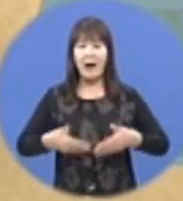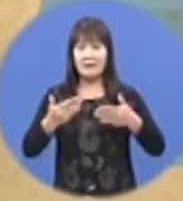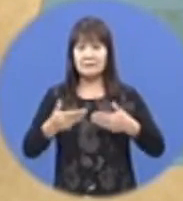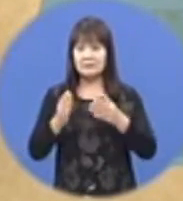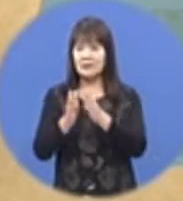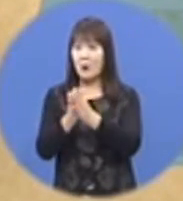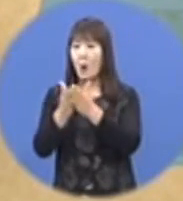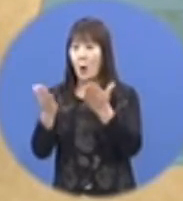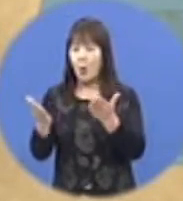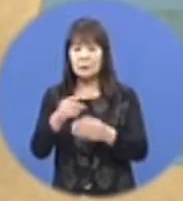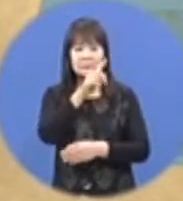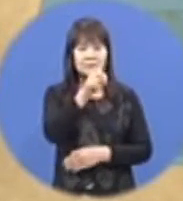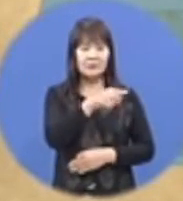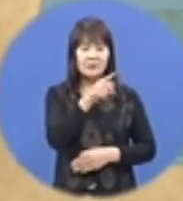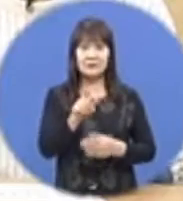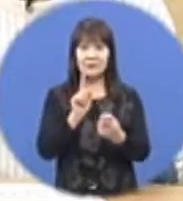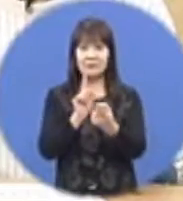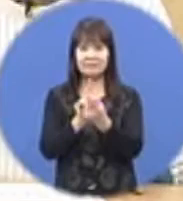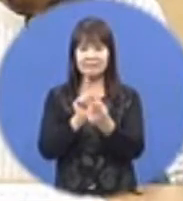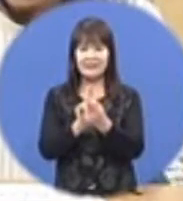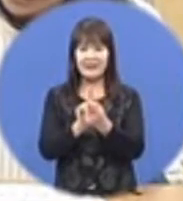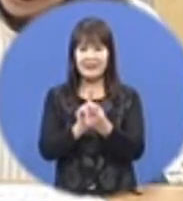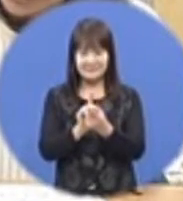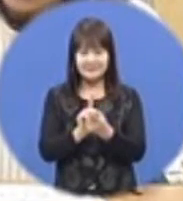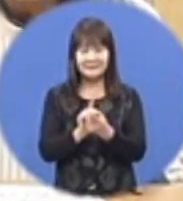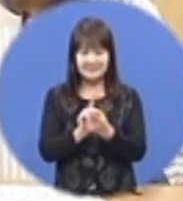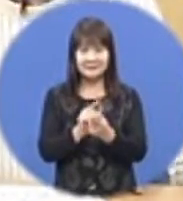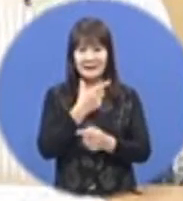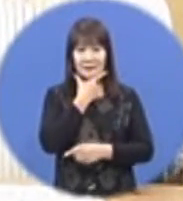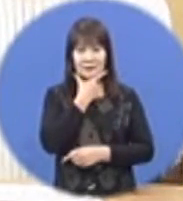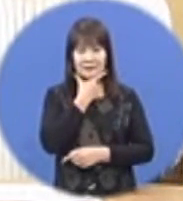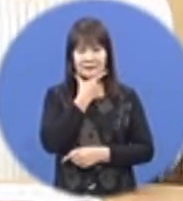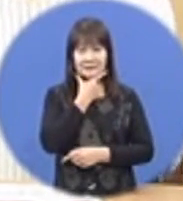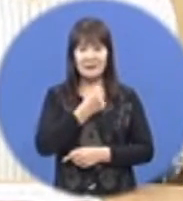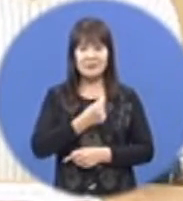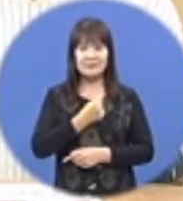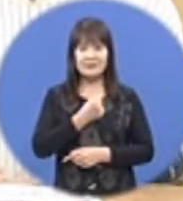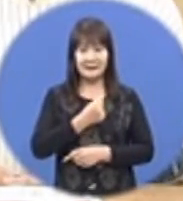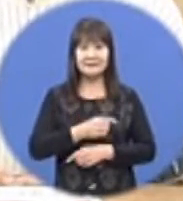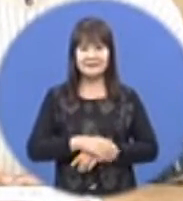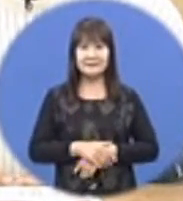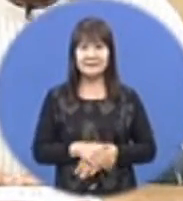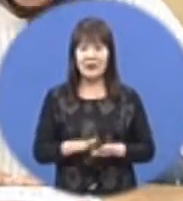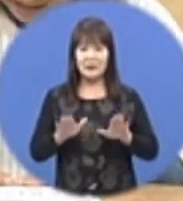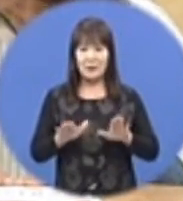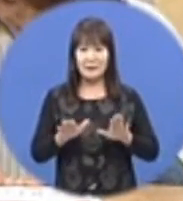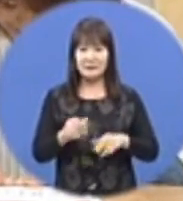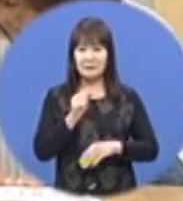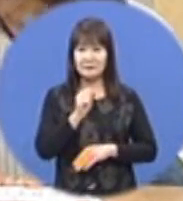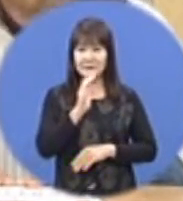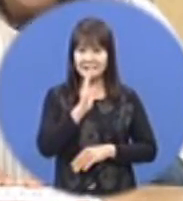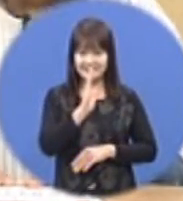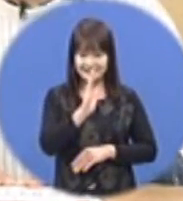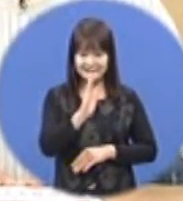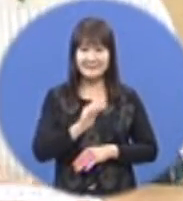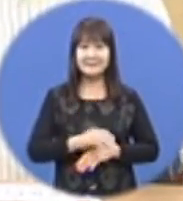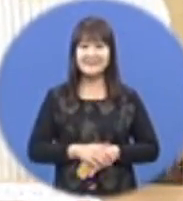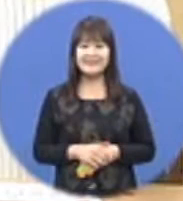そして人との出会い楽しみに頑張っていきたいと思います。 頑張っていきましょう。それでは今月もよろしくお願いします